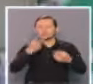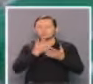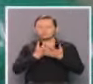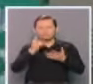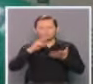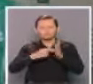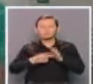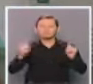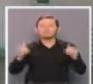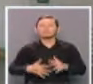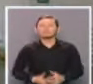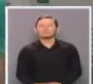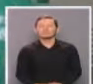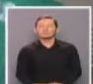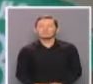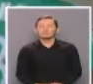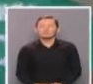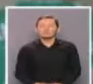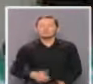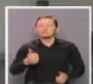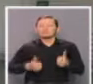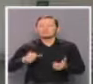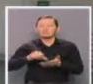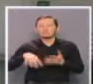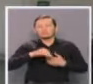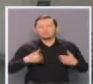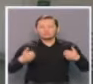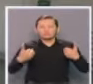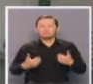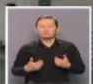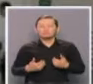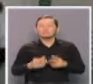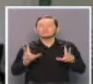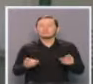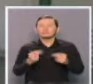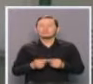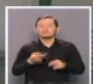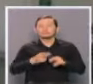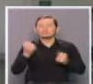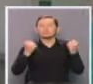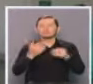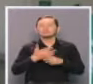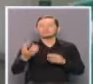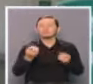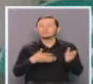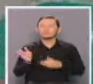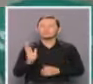мақсатында өткізгелі жатыр. Жарысқа қатысушыларға сәттілік тілейміз. Алдағы уақытта бұл спорттық жарыстар жалғасын таба береді.